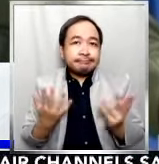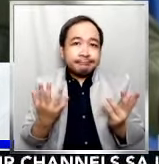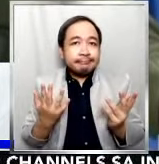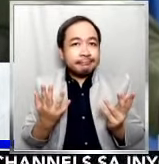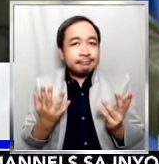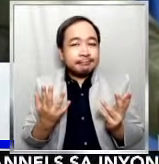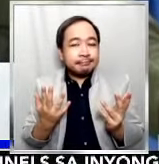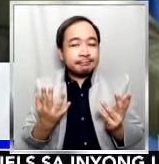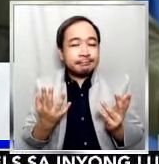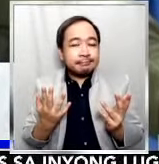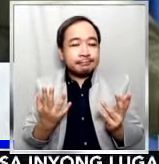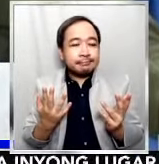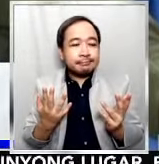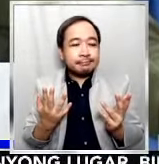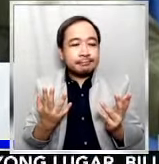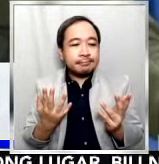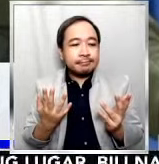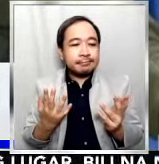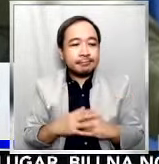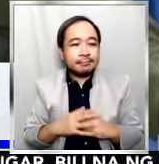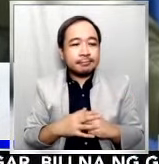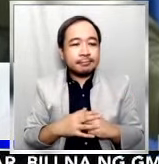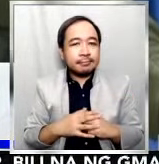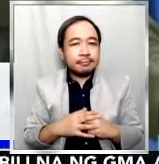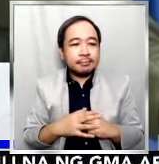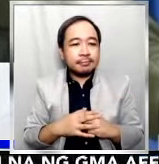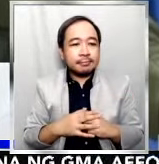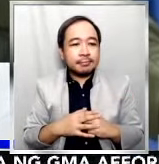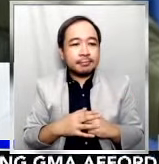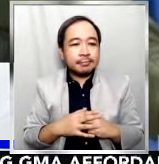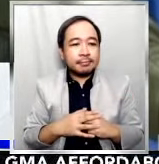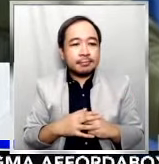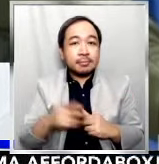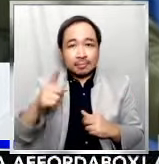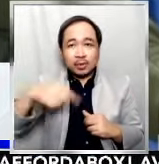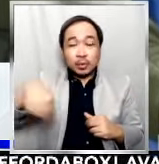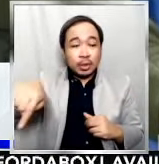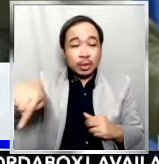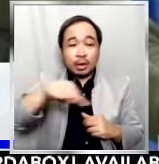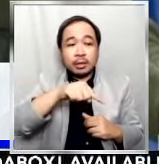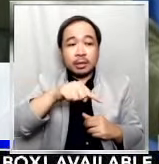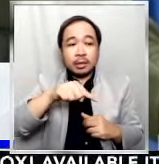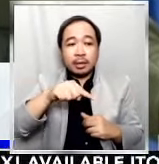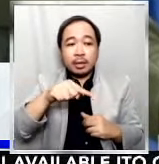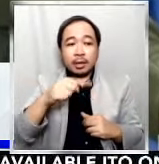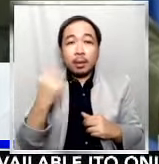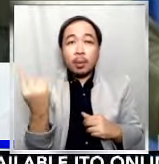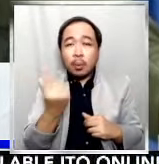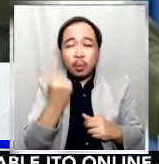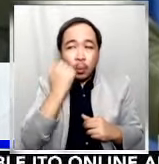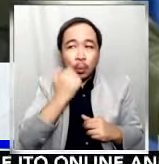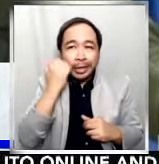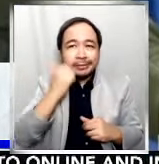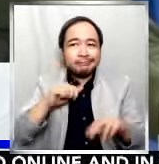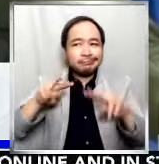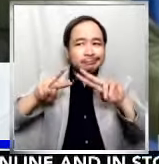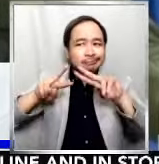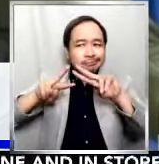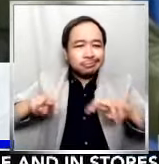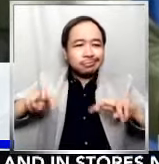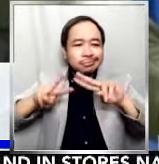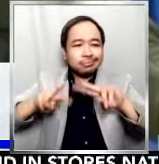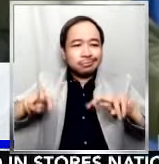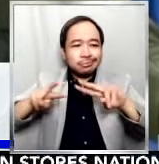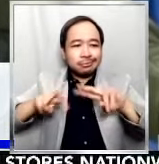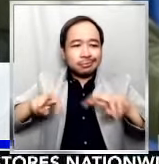kayo ang tiga, kayo yung palaging nag-iimbestiga. I hope that someday we